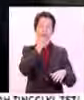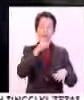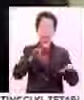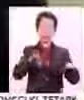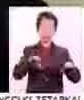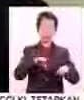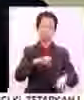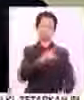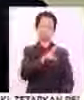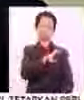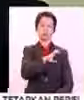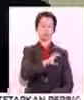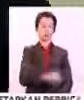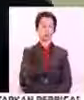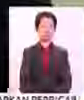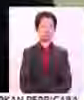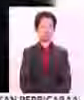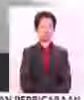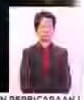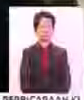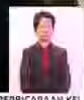IPCMC.